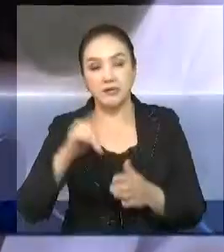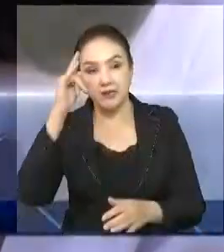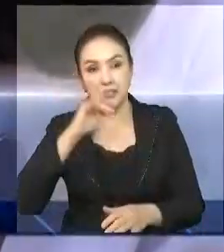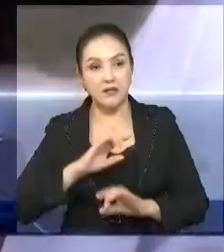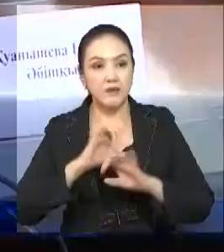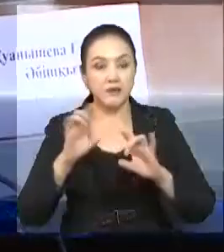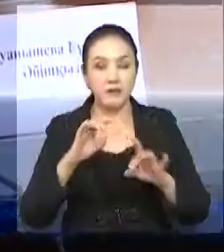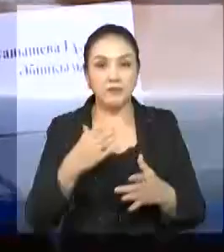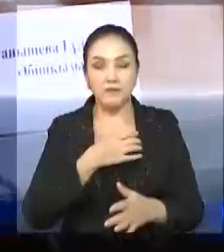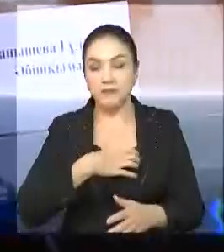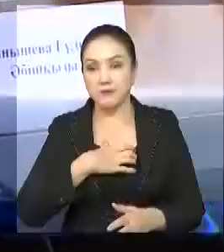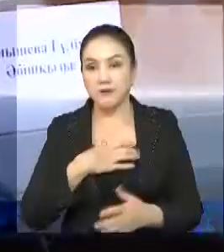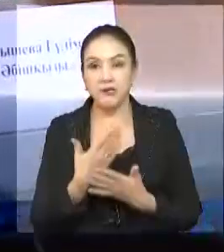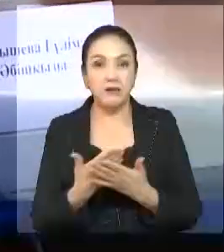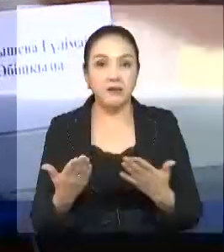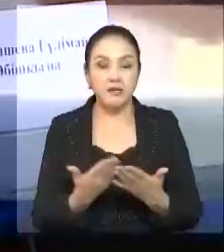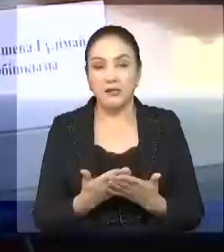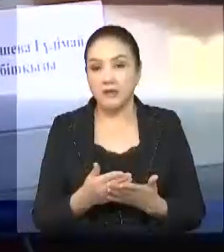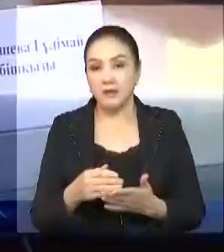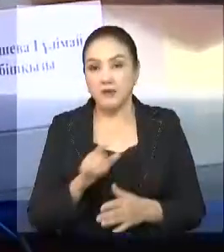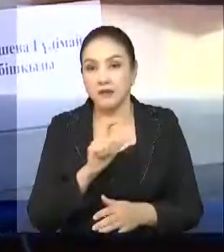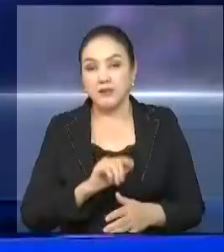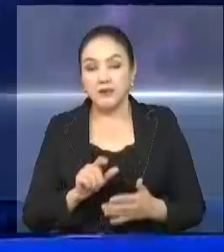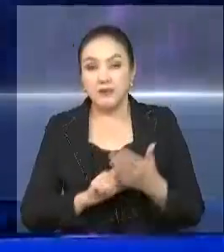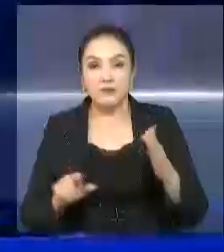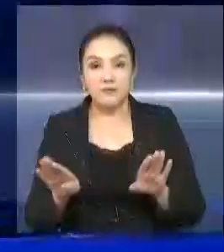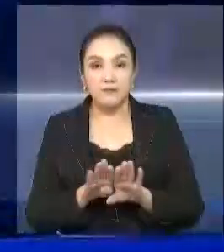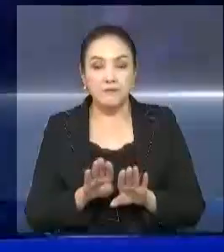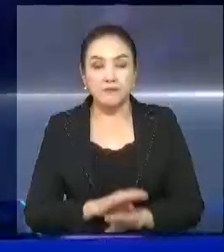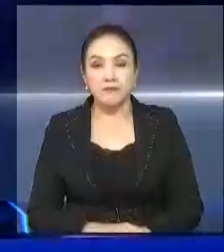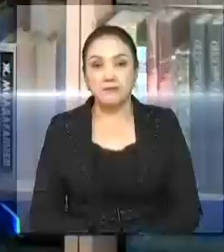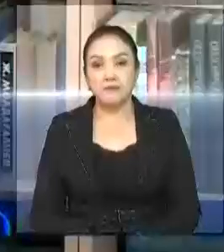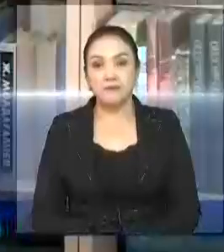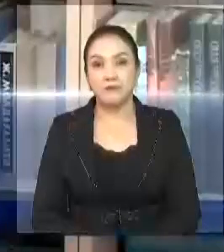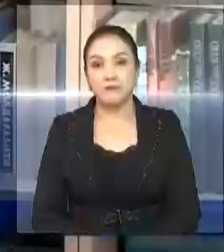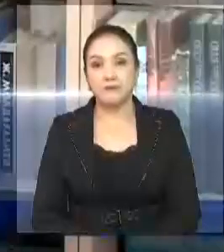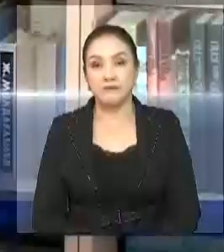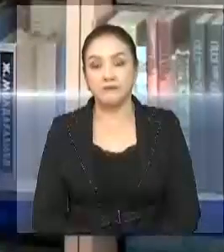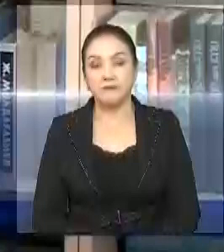Казахстана рассказали о значении его произведения для отечественной литературы.